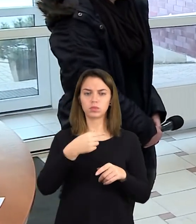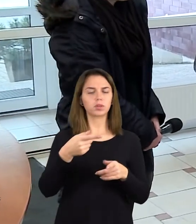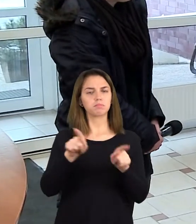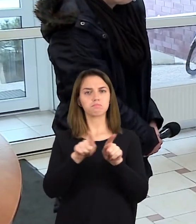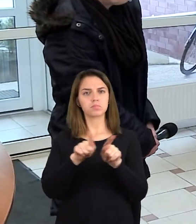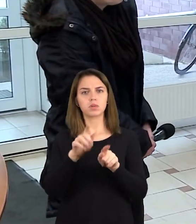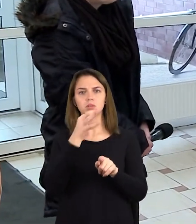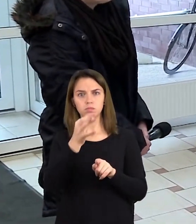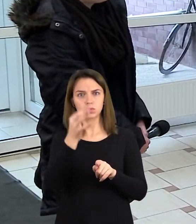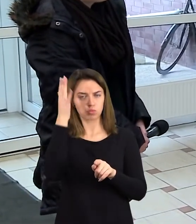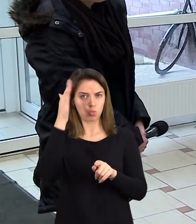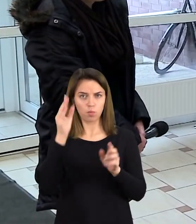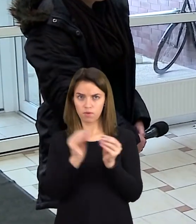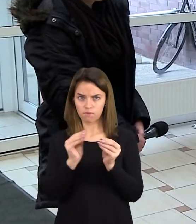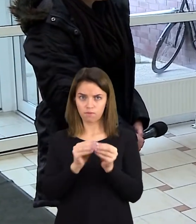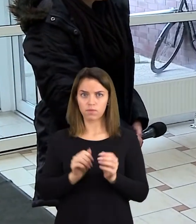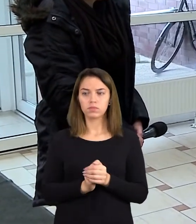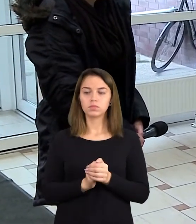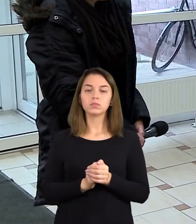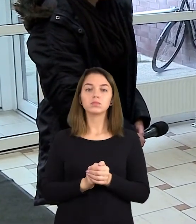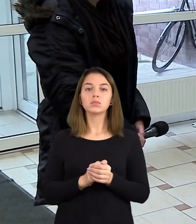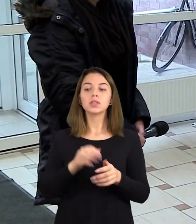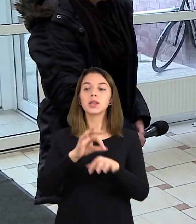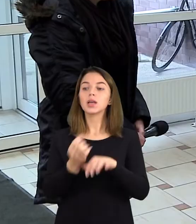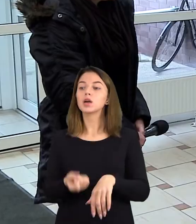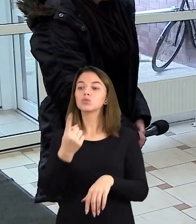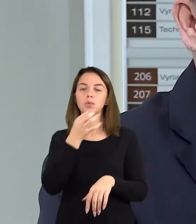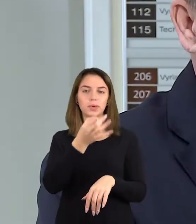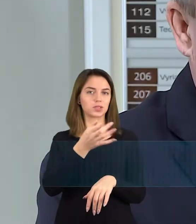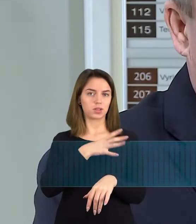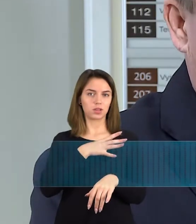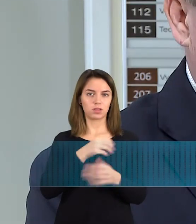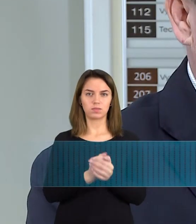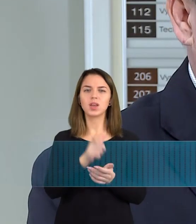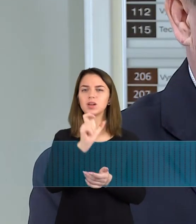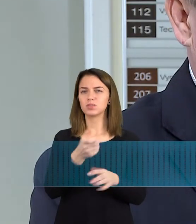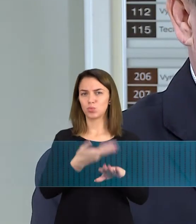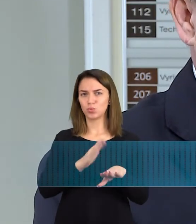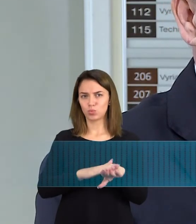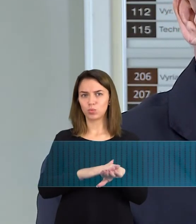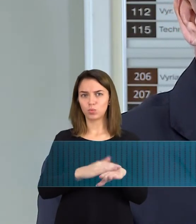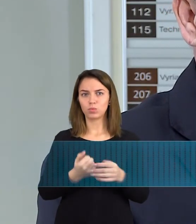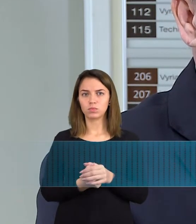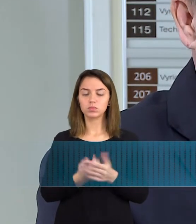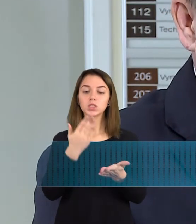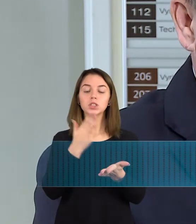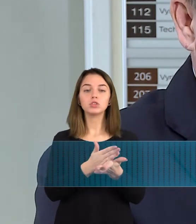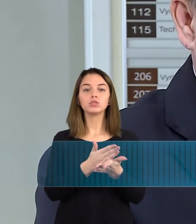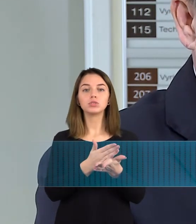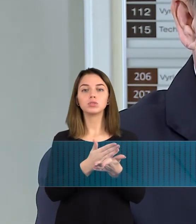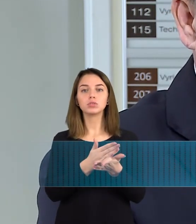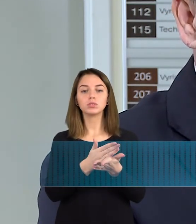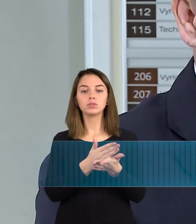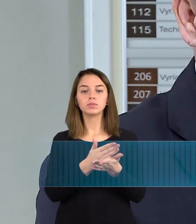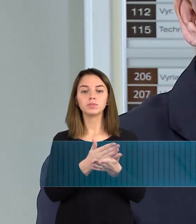veterinarijos specialistai. Kartais nustatyti ligos židinį ar šaltinį itin sunku. Na kaip, sunku yra atsakyti. Yra